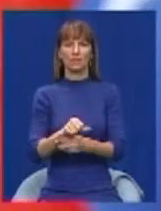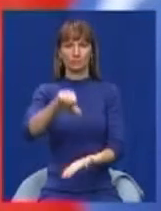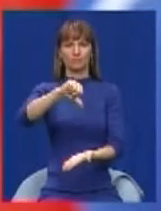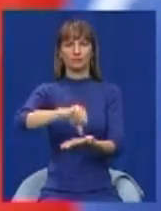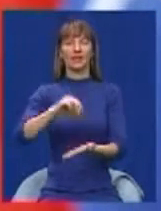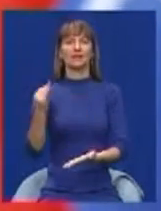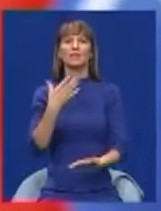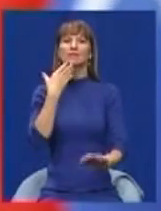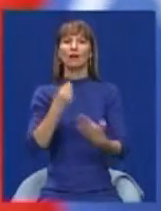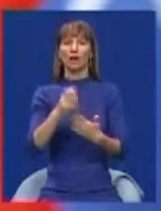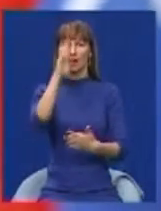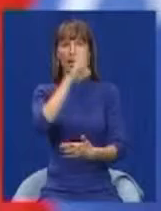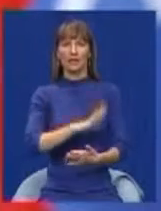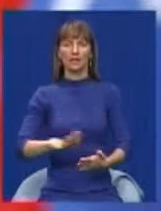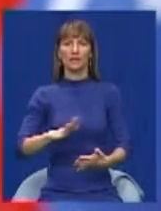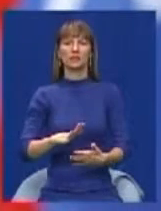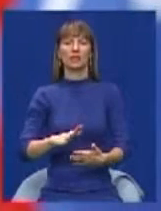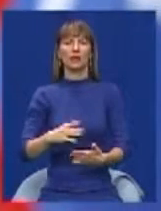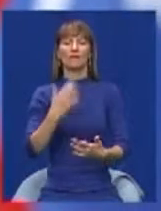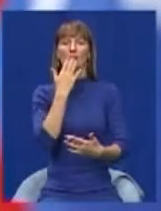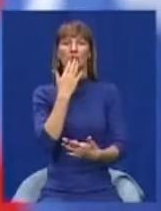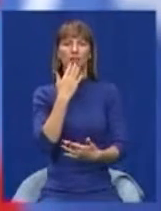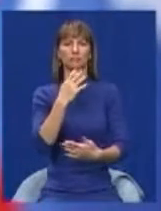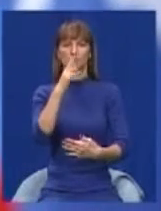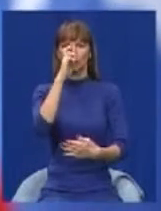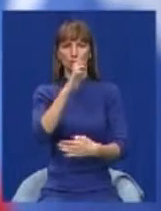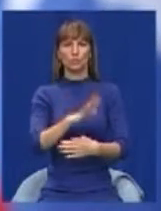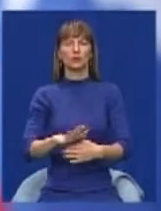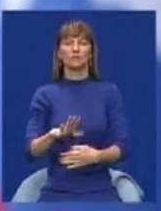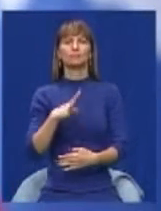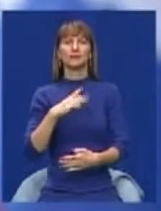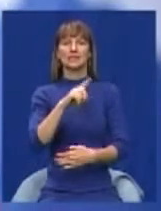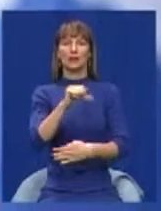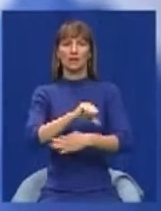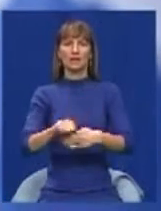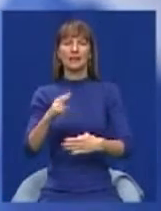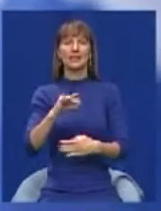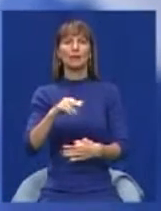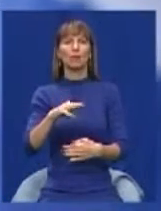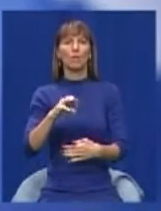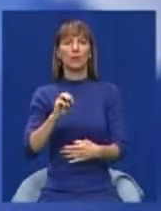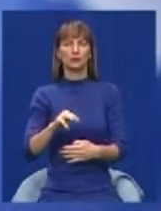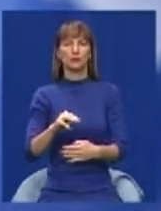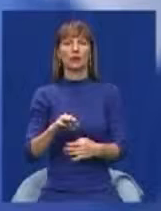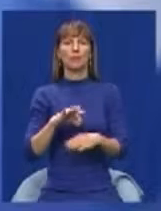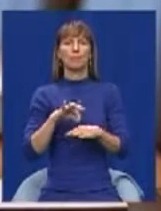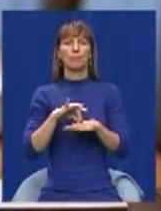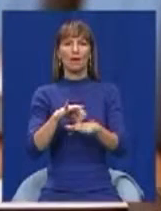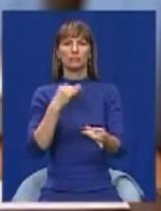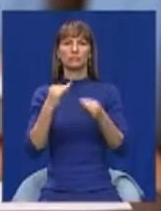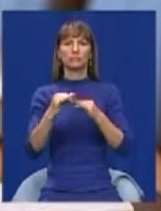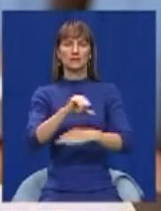представляти інтереси своєї країни в іноземній державі. Перебуваючи за кордоном, дипломати проводять переговори з закордонними